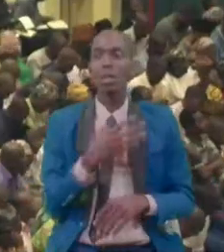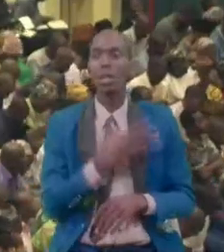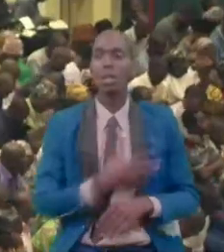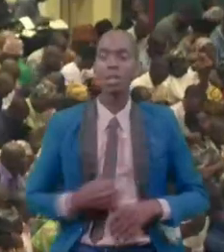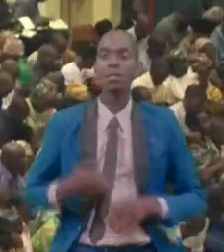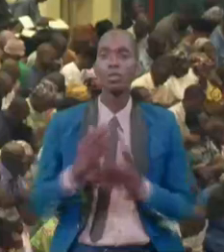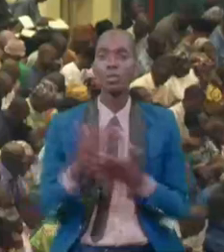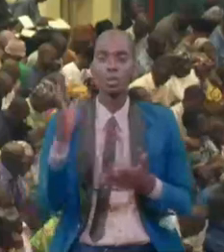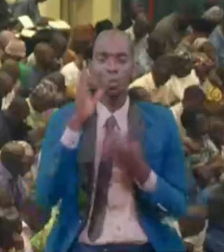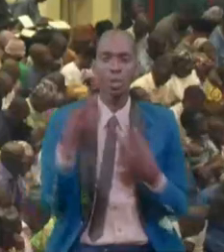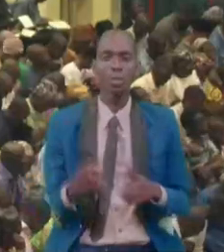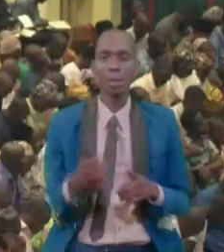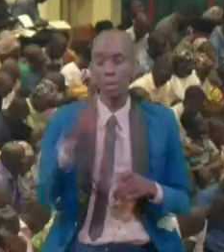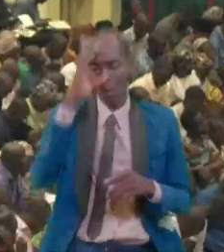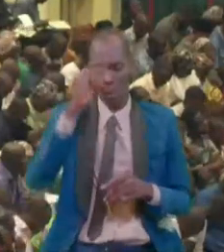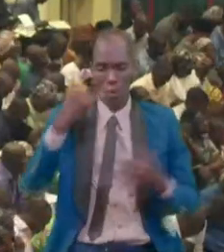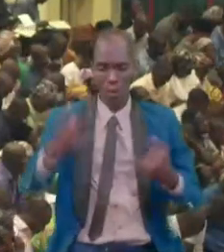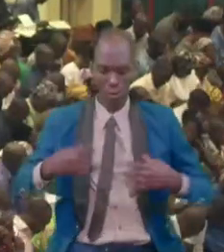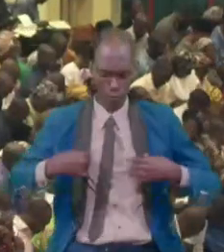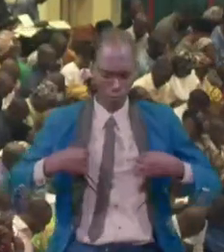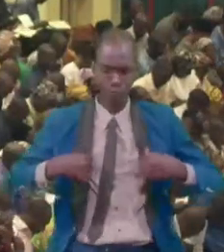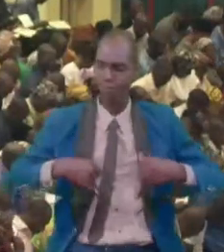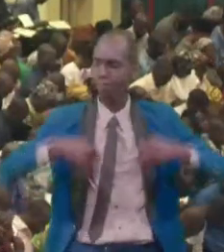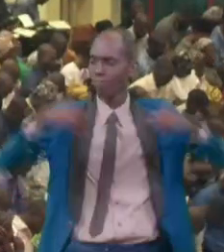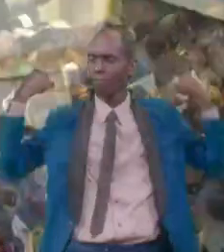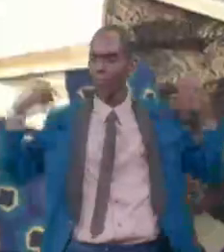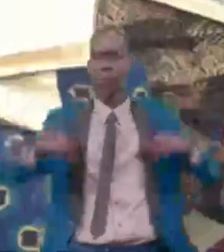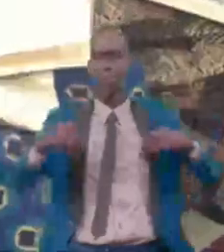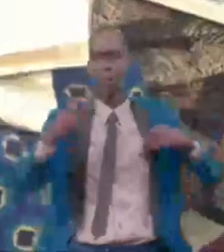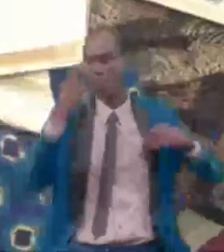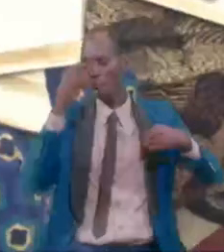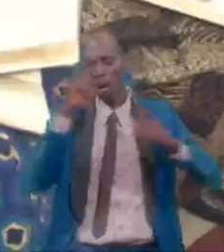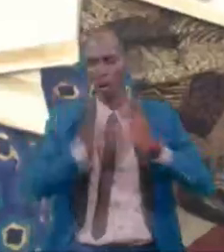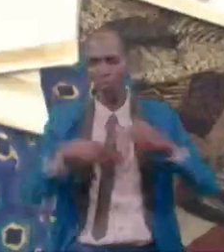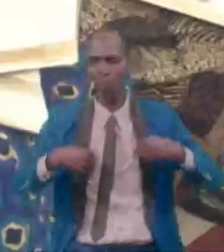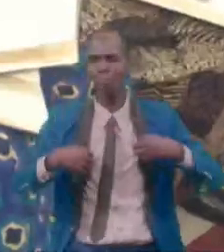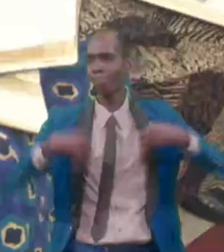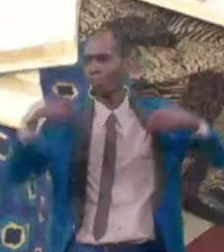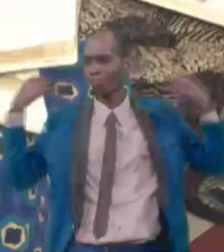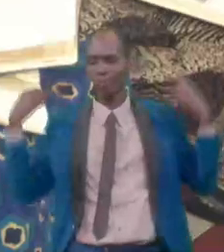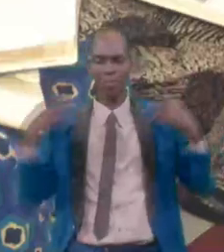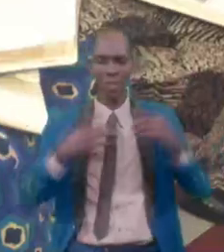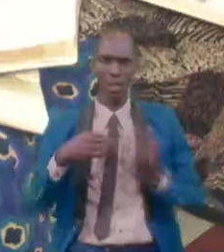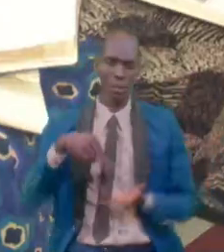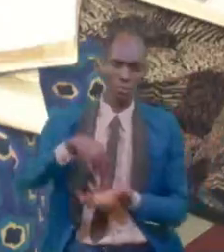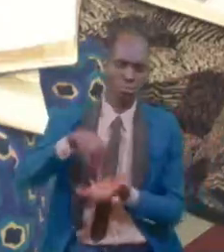arriver maintenant. L'aveugle jeta son manteau et se levant d'un bond vint vers